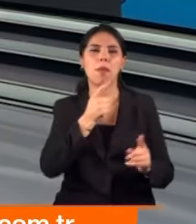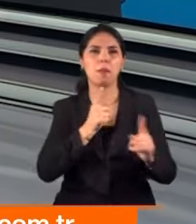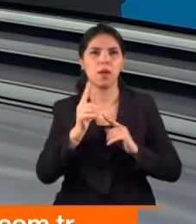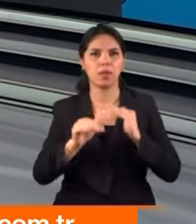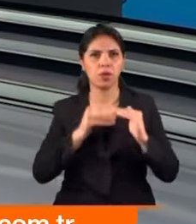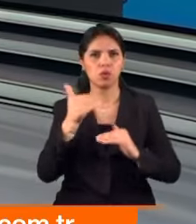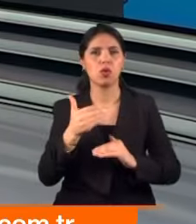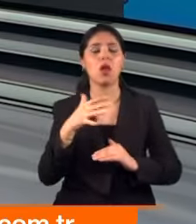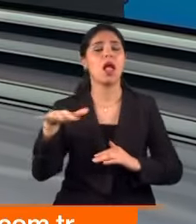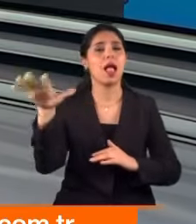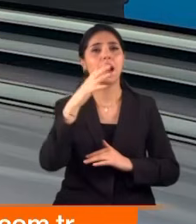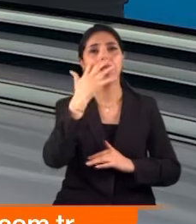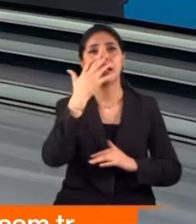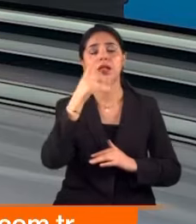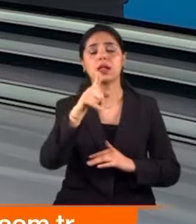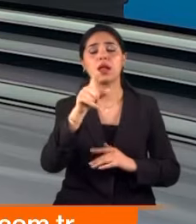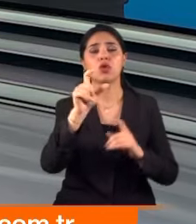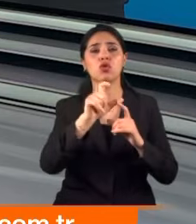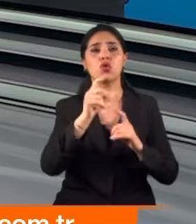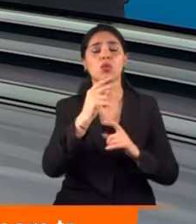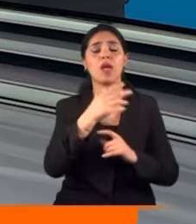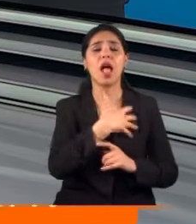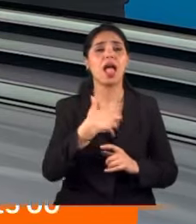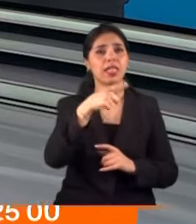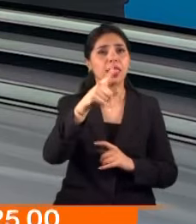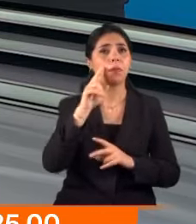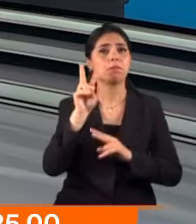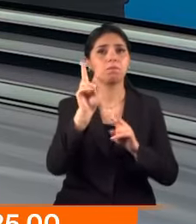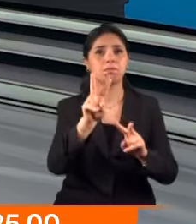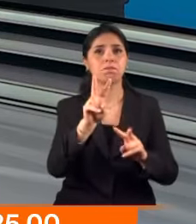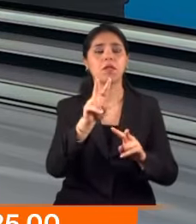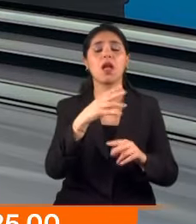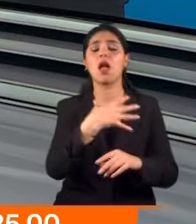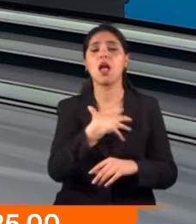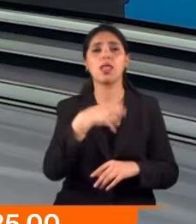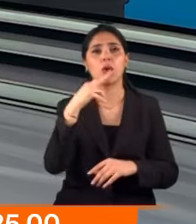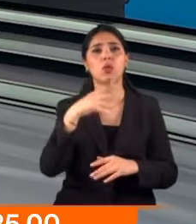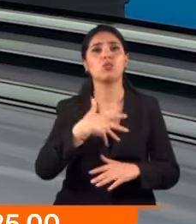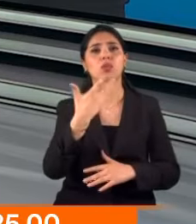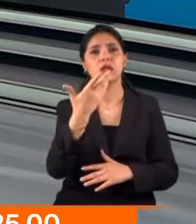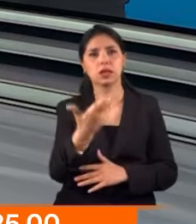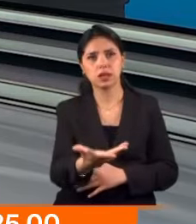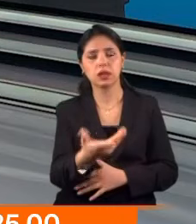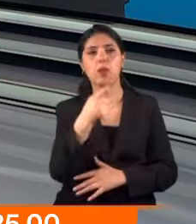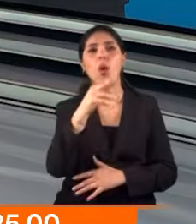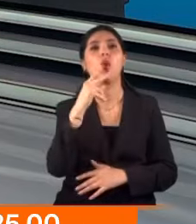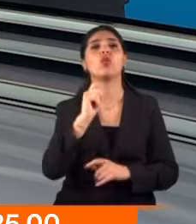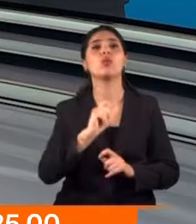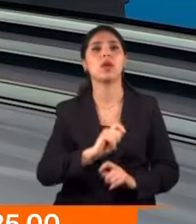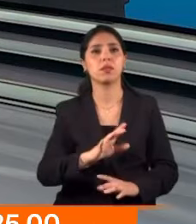artık anne Supiye Orancı'ya çevrildi iyiden iyiye. Anne konuşmuyor, ısrarlı bu konuda. O